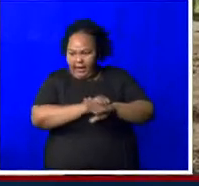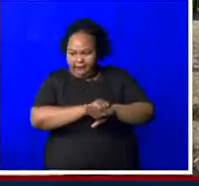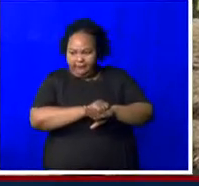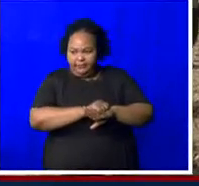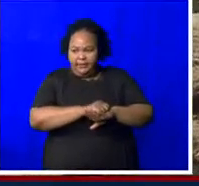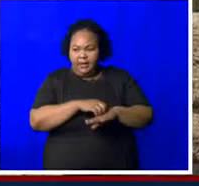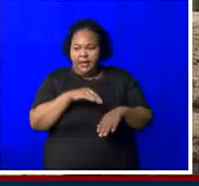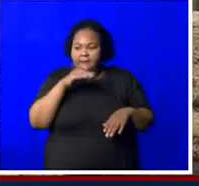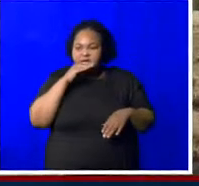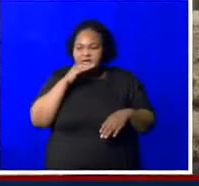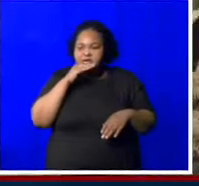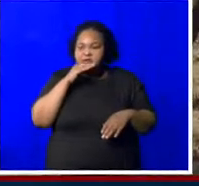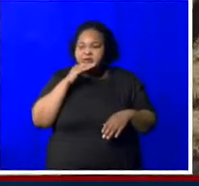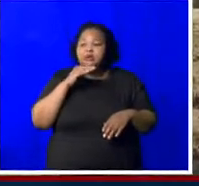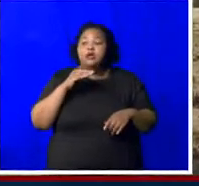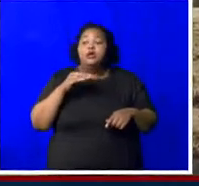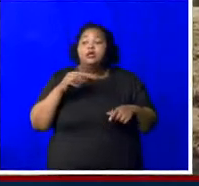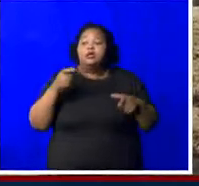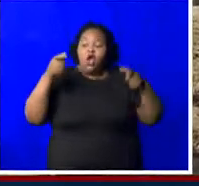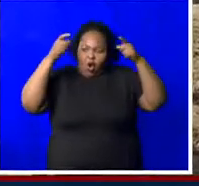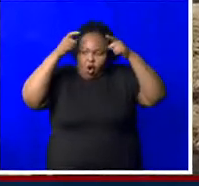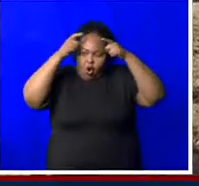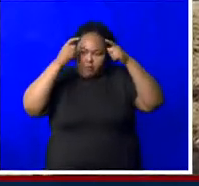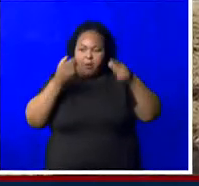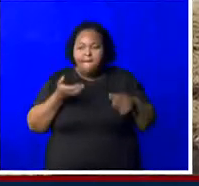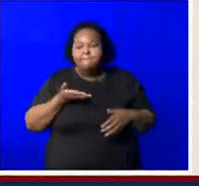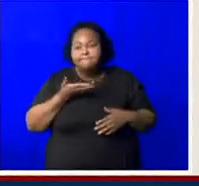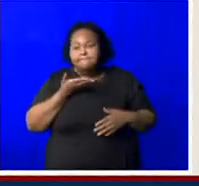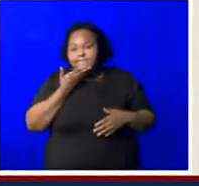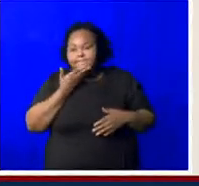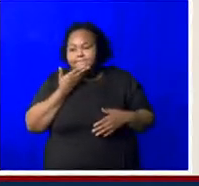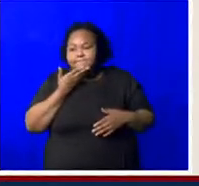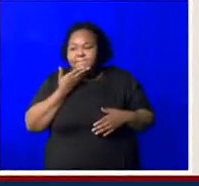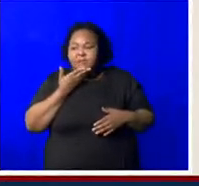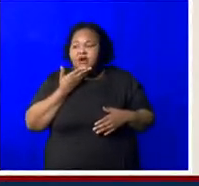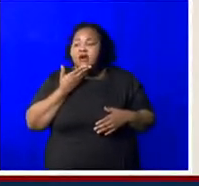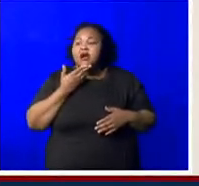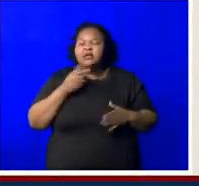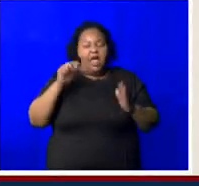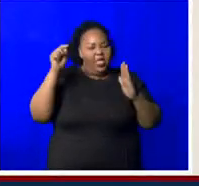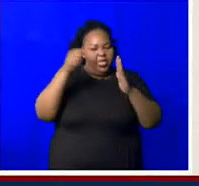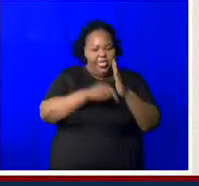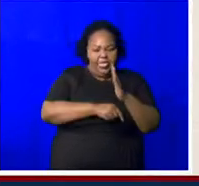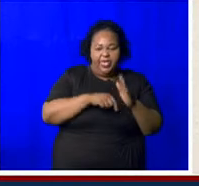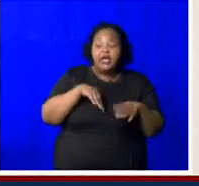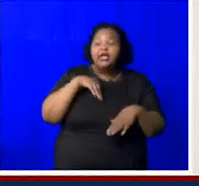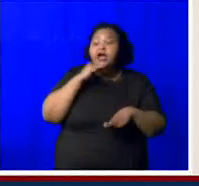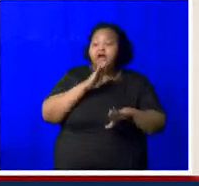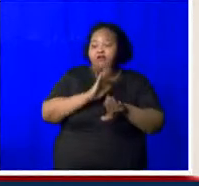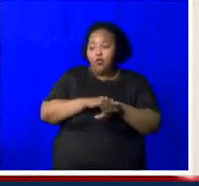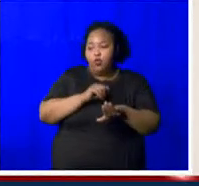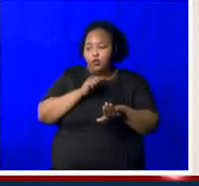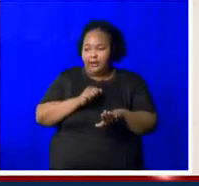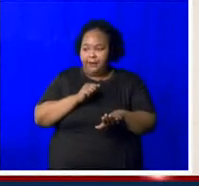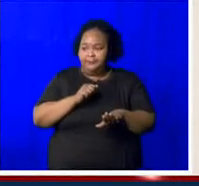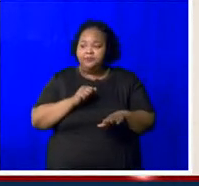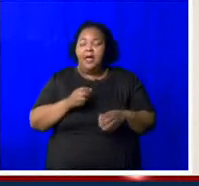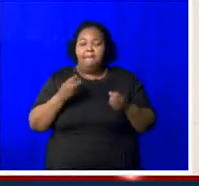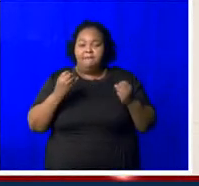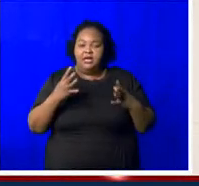lokuthiwa yi-bull on scheme kojana ke kwabukeka lokuthi i-bull on scheme emaswadi manyenti lakafuna